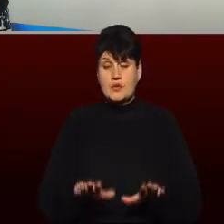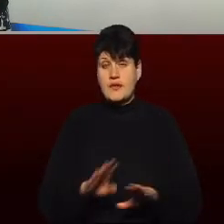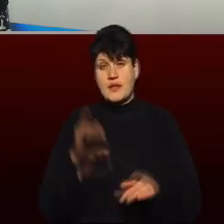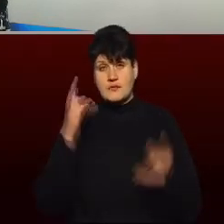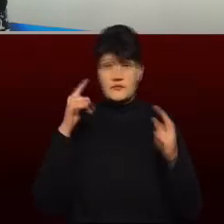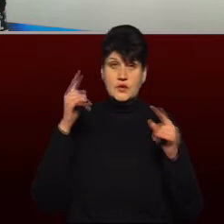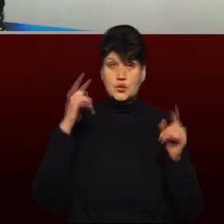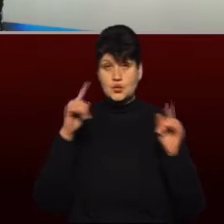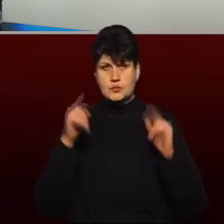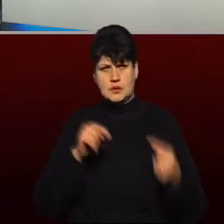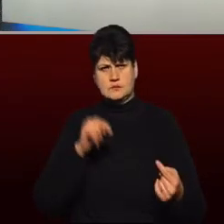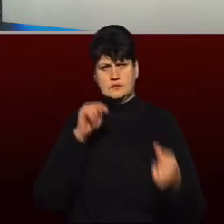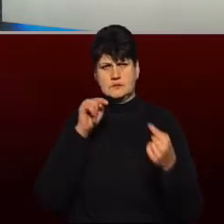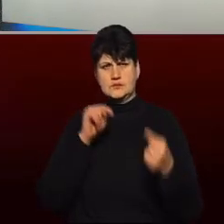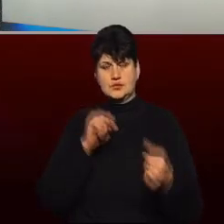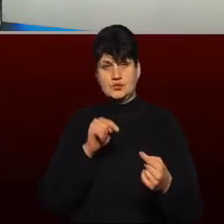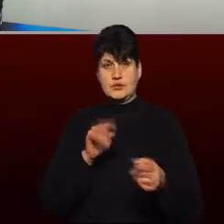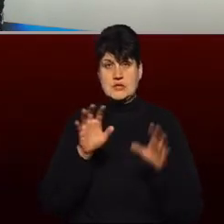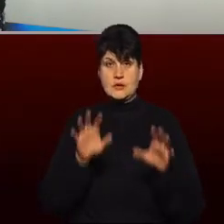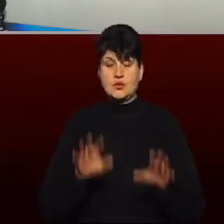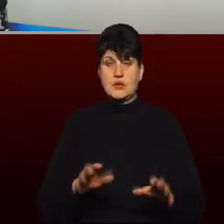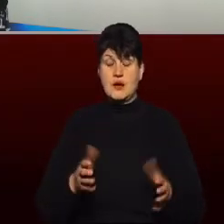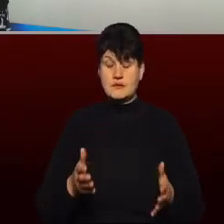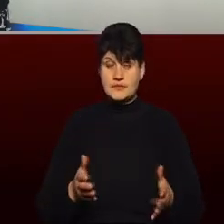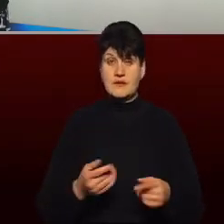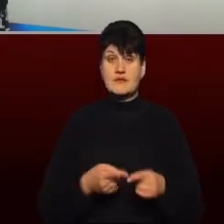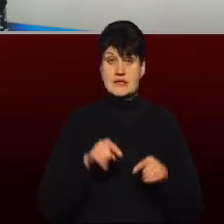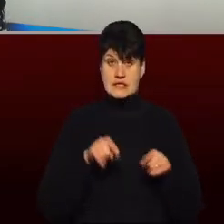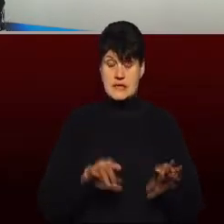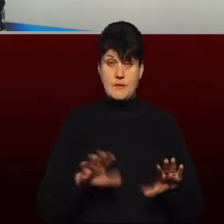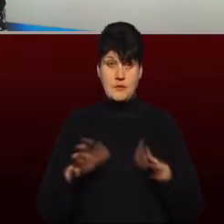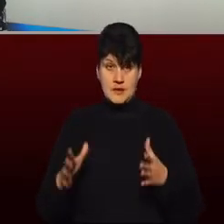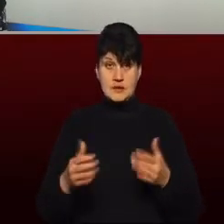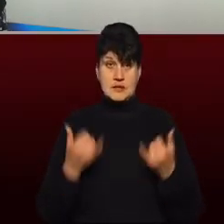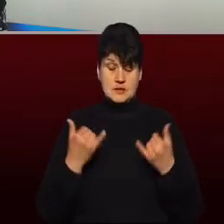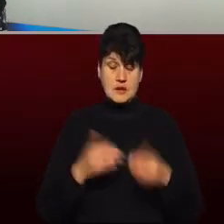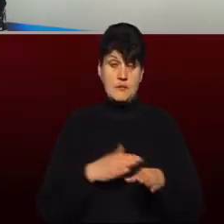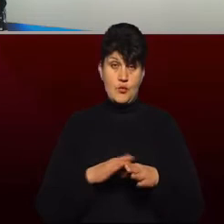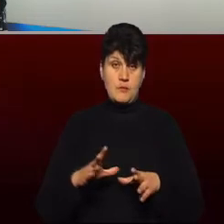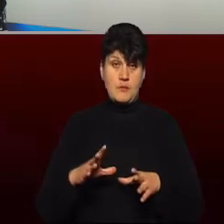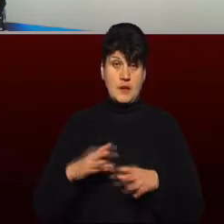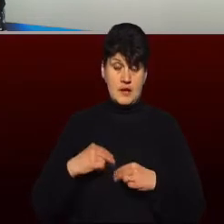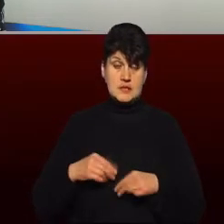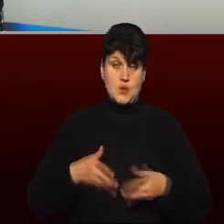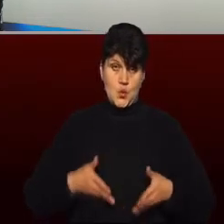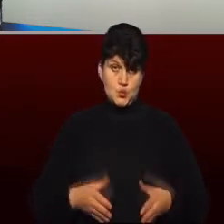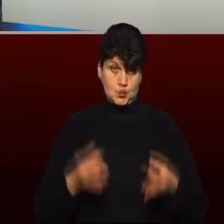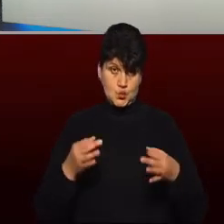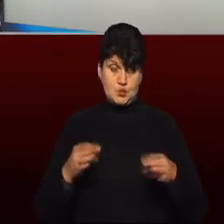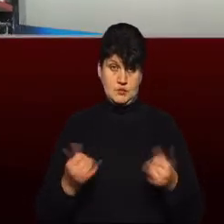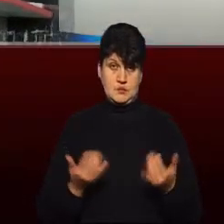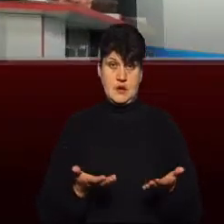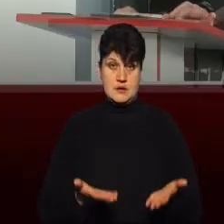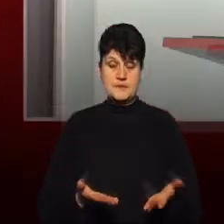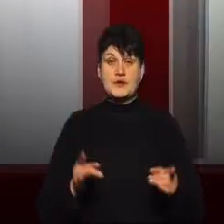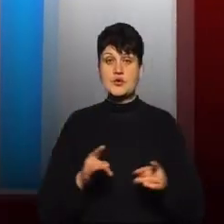всупереч чинному законодавству. А в даний момент партнерські роди повністю дозволені. Єдине, що для того, щоб чоловік